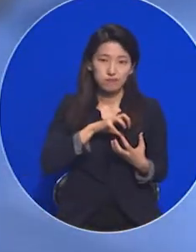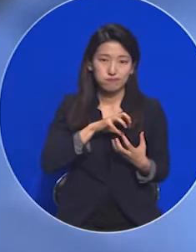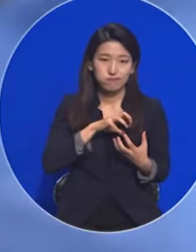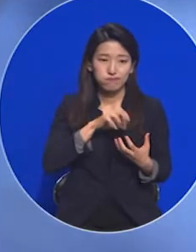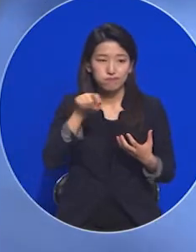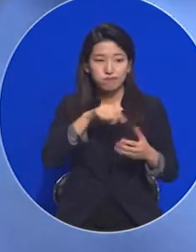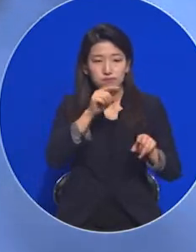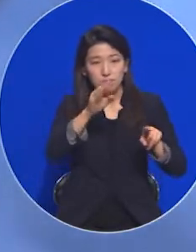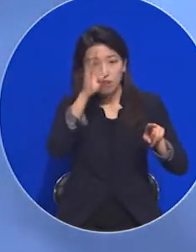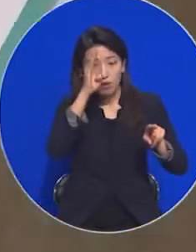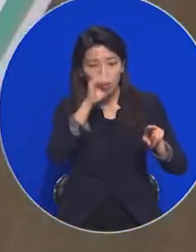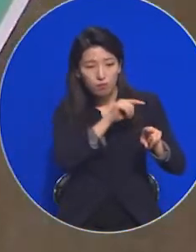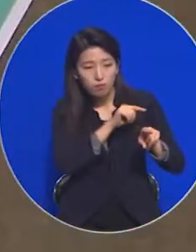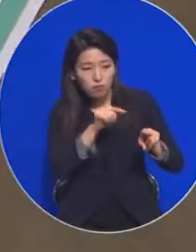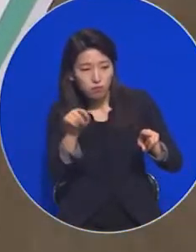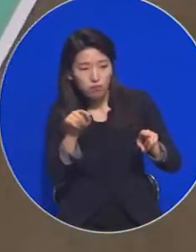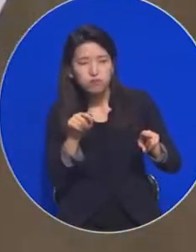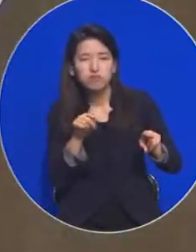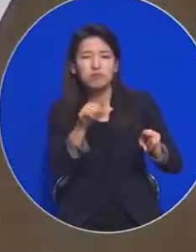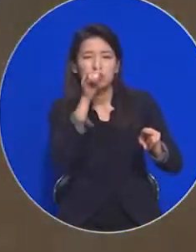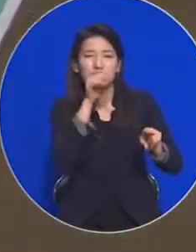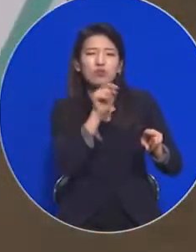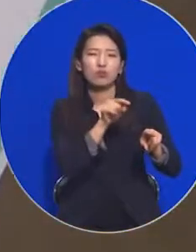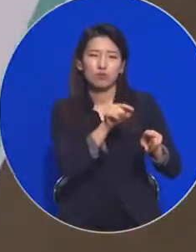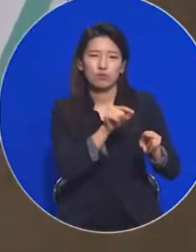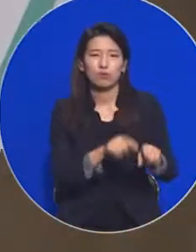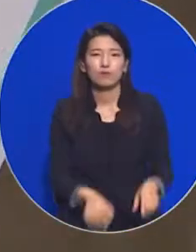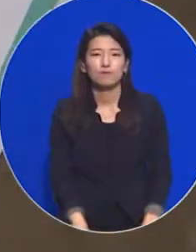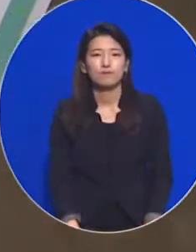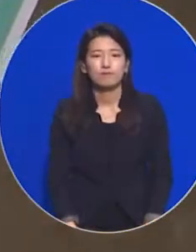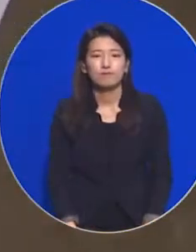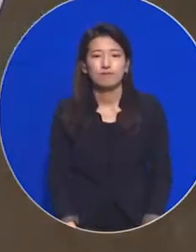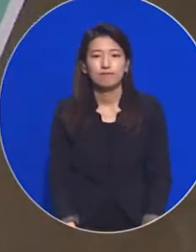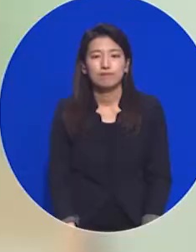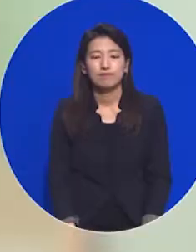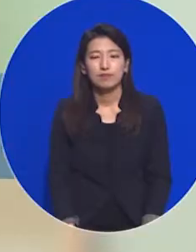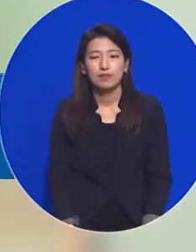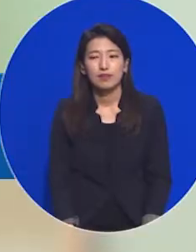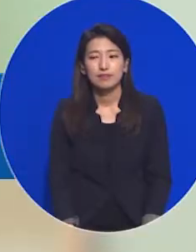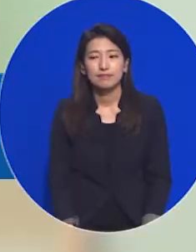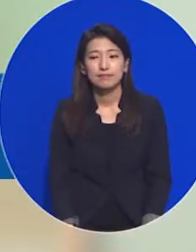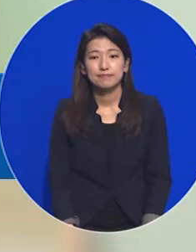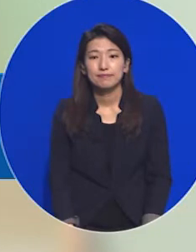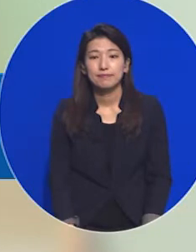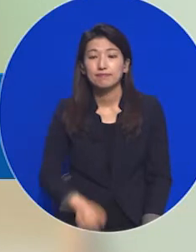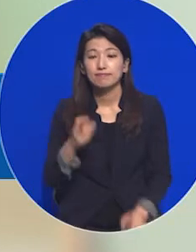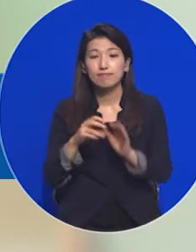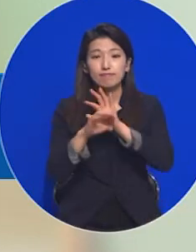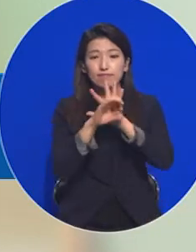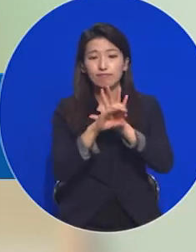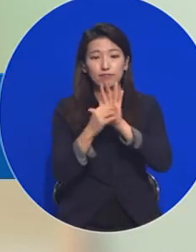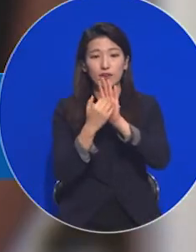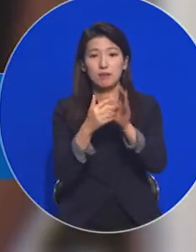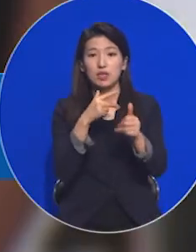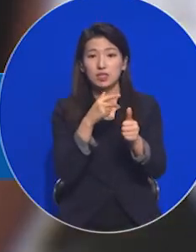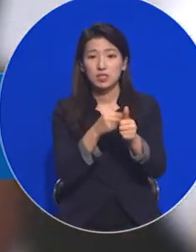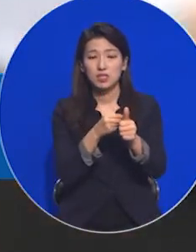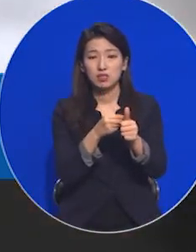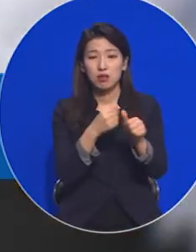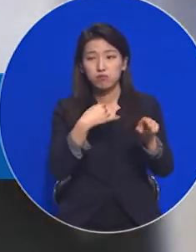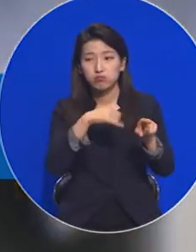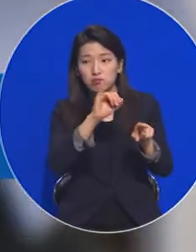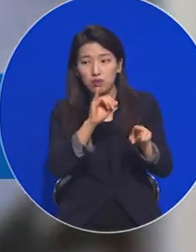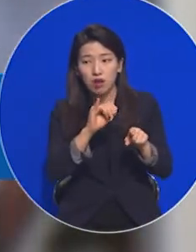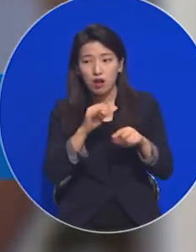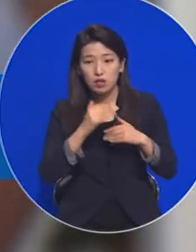있는 다른 추정 원인이 확인됐다고도 덧붙였습니다. 반면 방역당국은 백신 제품 이상이나 접종 과정상 오류